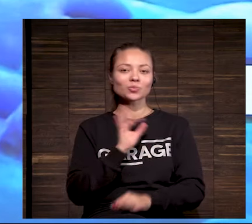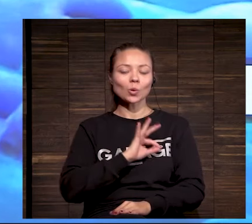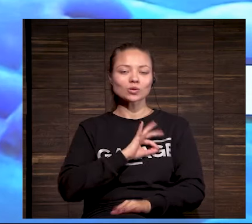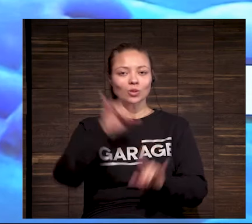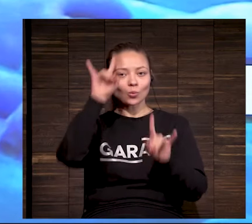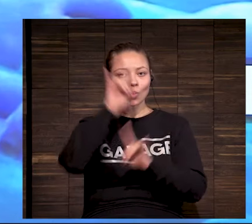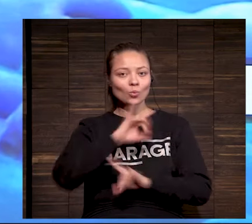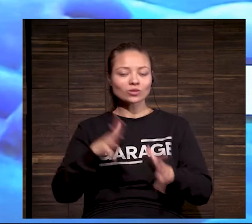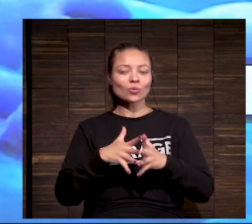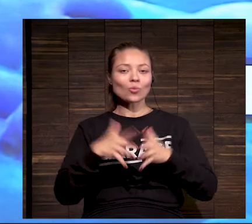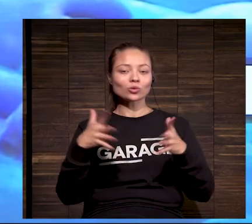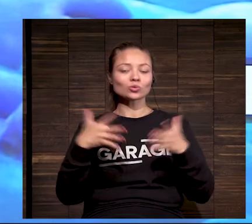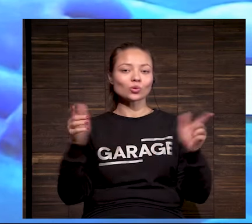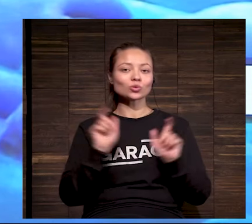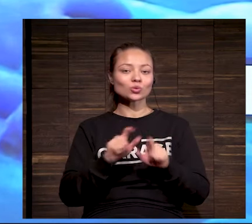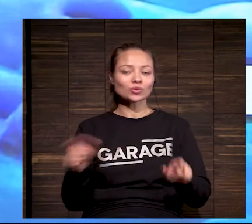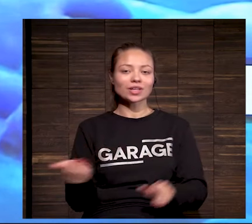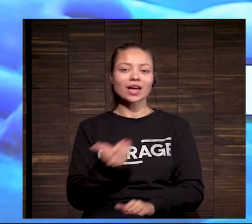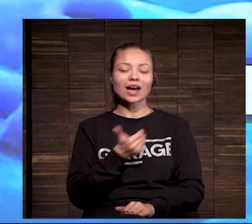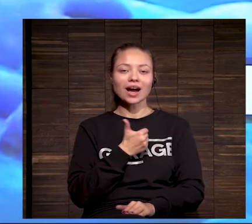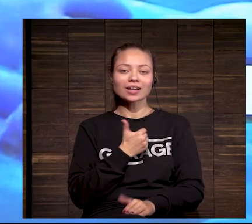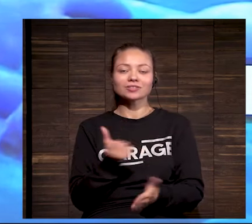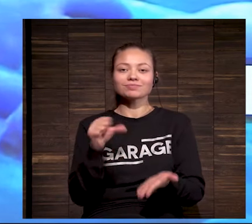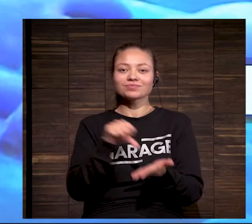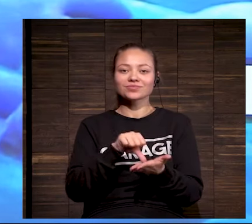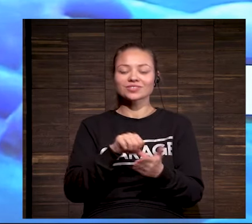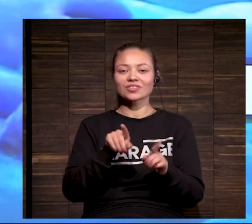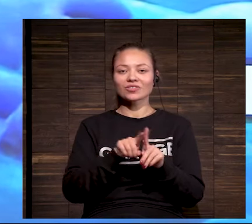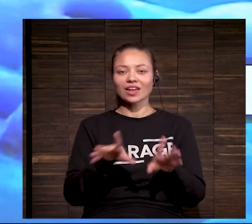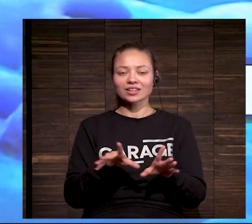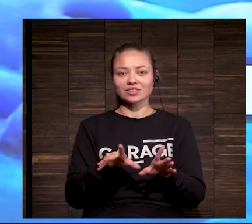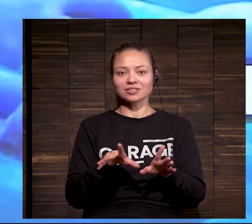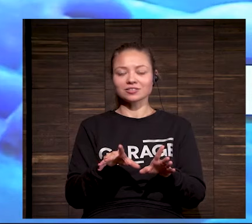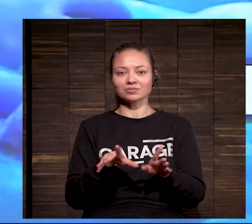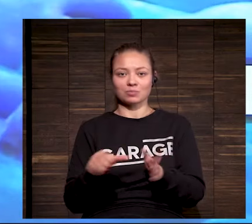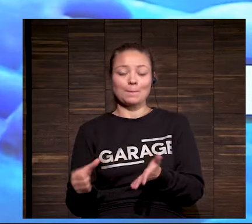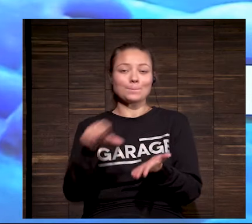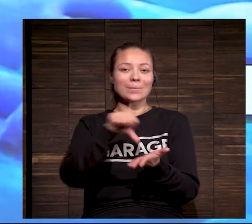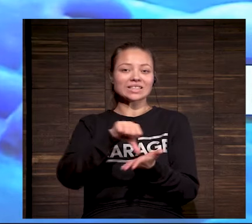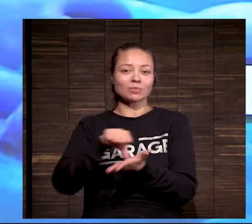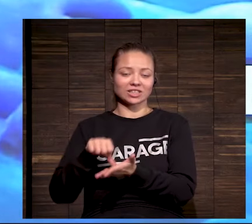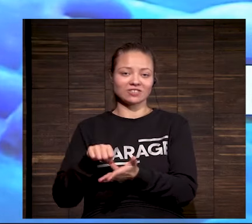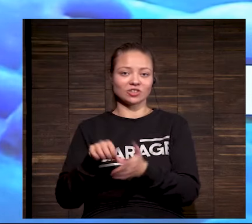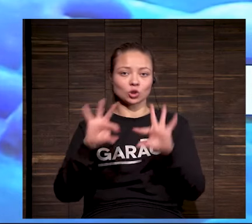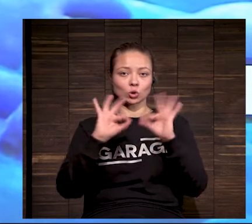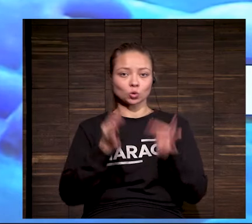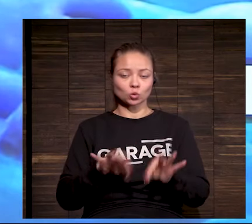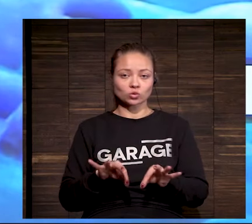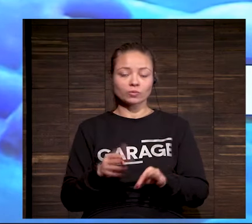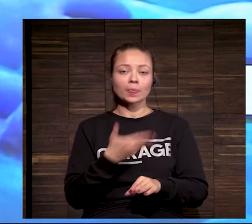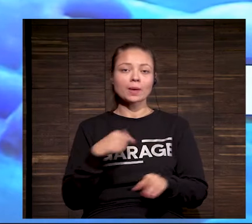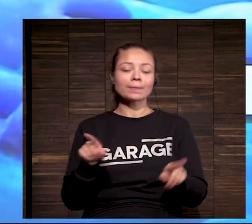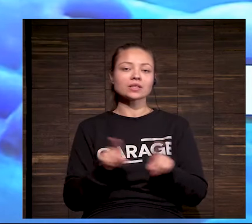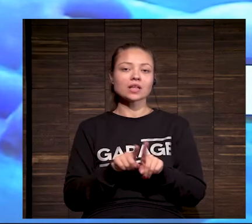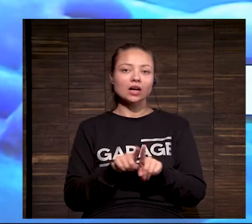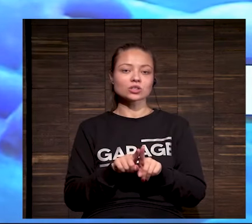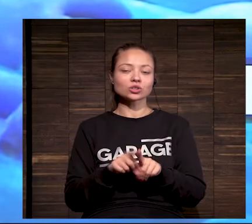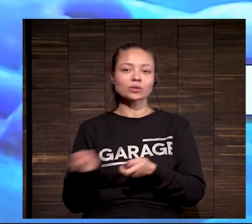все больше людей хотят принять участие в таких партесь и противных искусствах мы также привезли